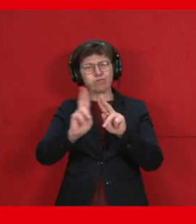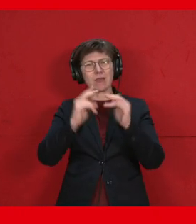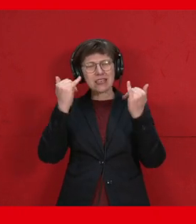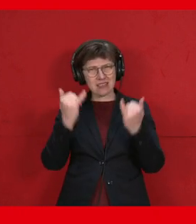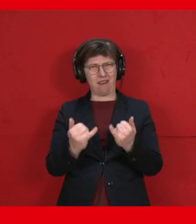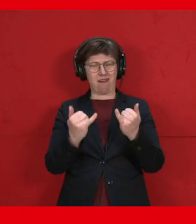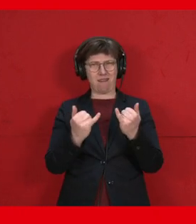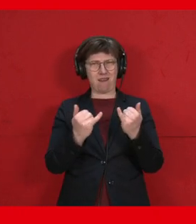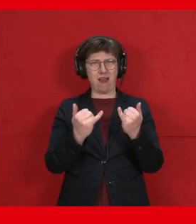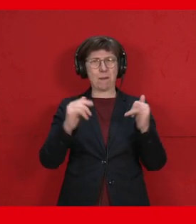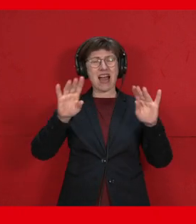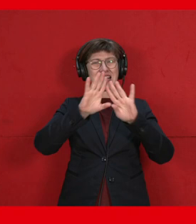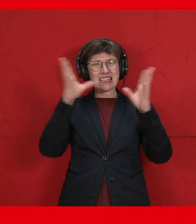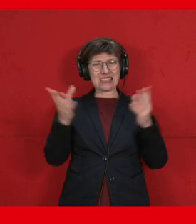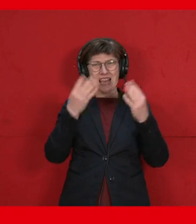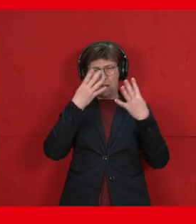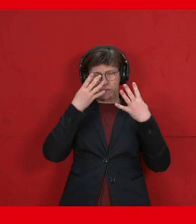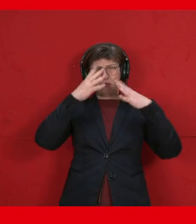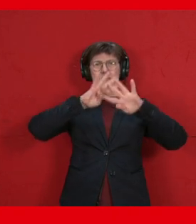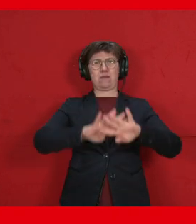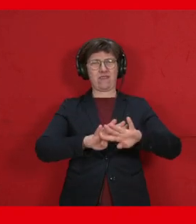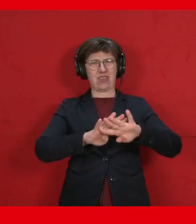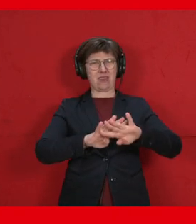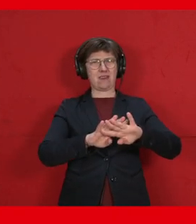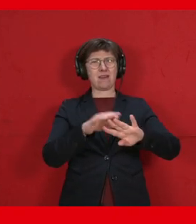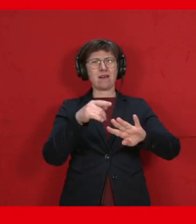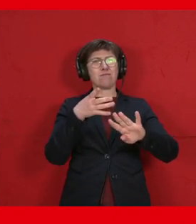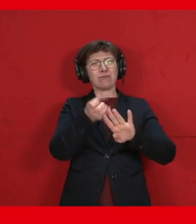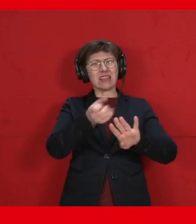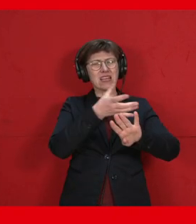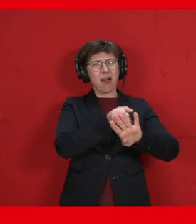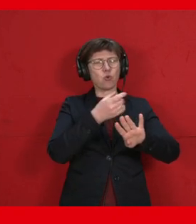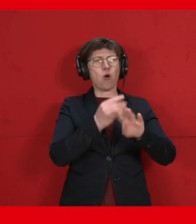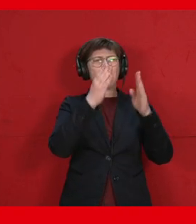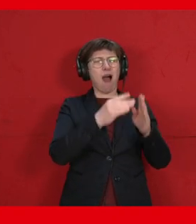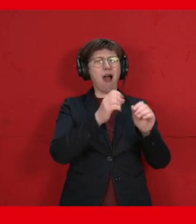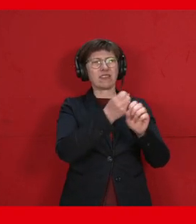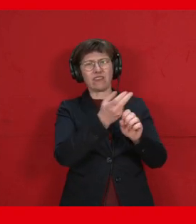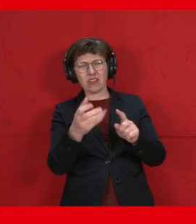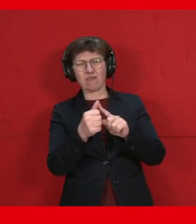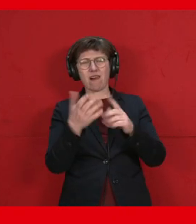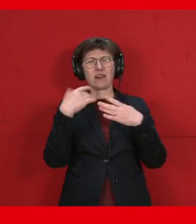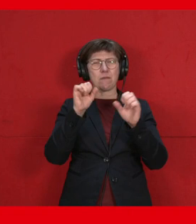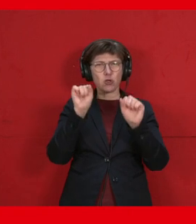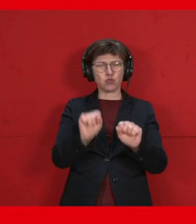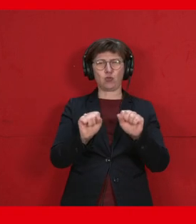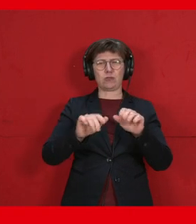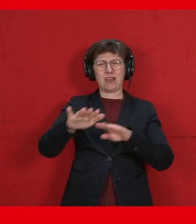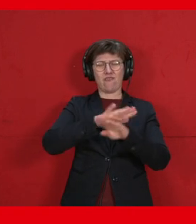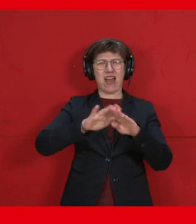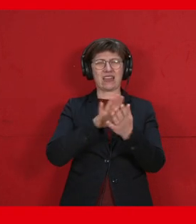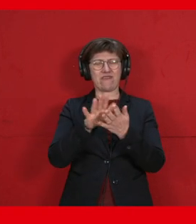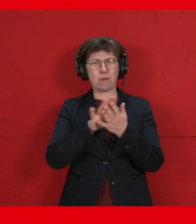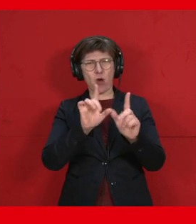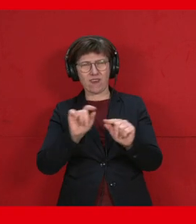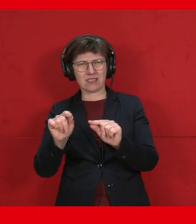Insgesamt ist es aber so, dass wenn man so die großen Indikatoren anschaut, egal ob nun Artenvielfalt, egal ob beim Klimaschutz, egal ob beim Flächenverbrauch,